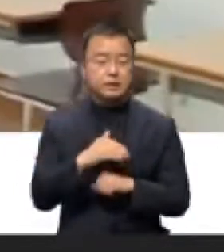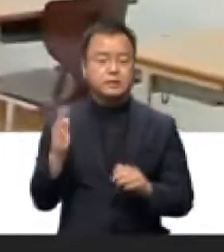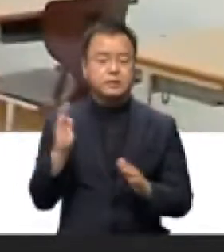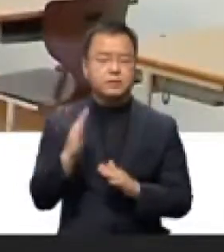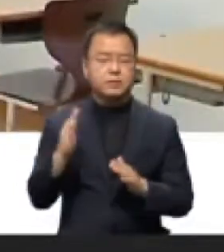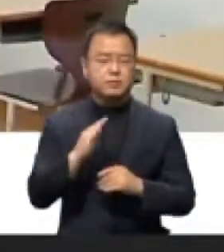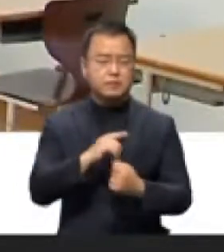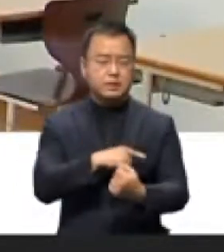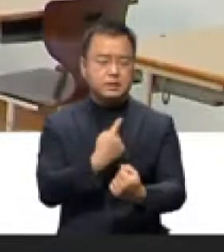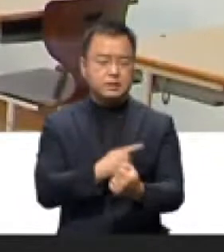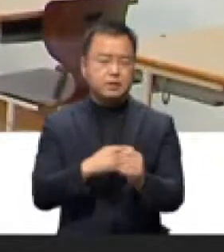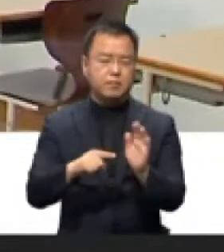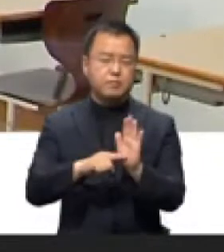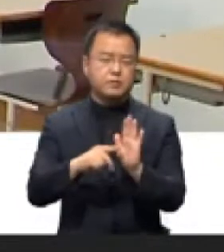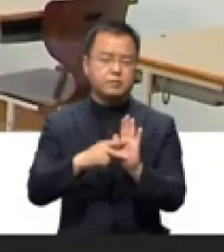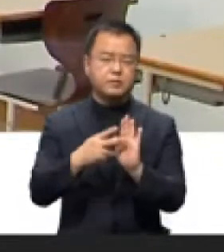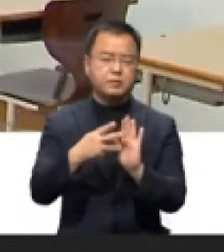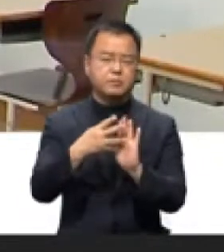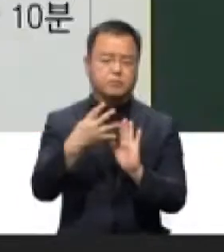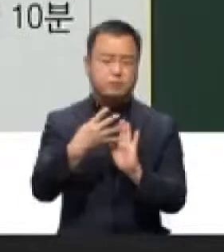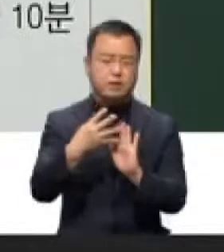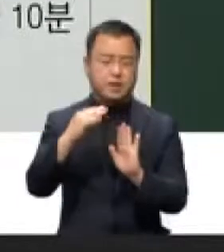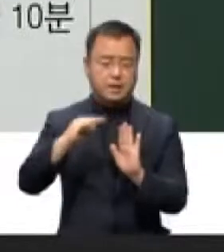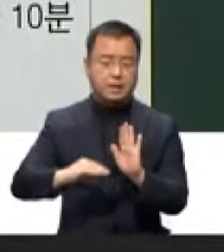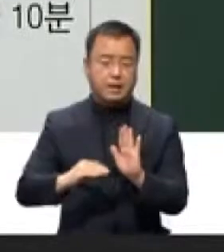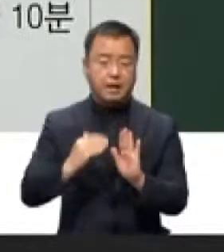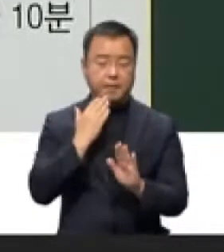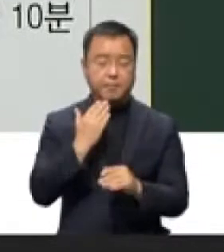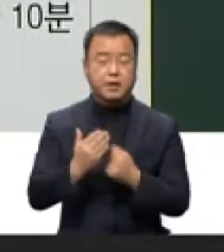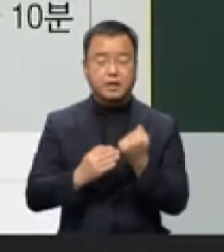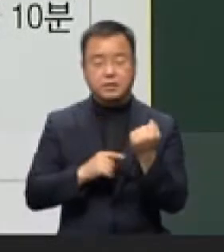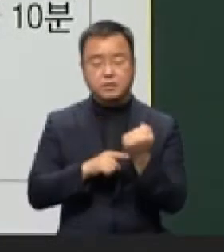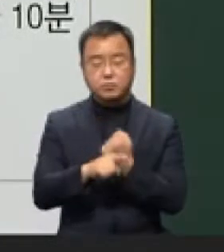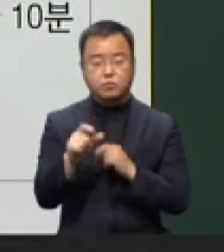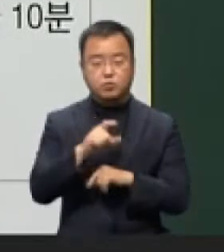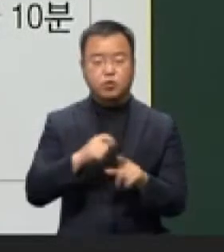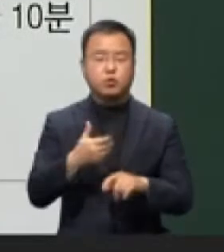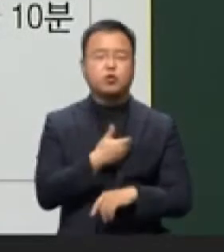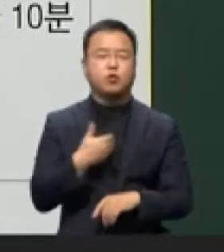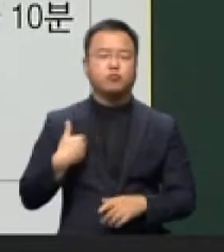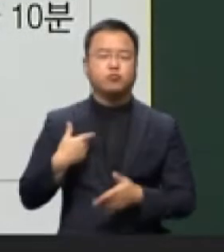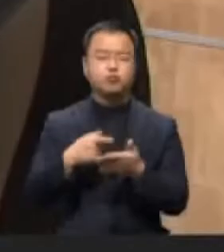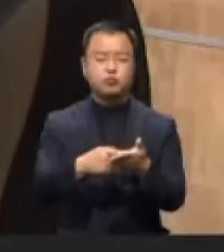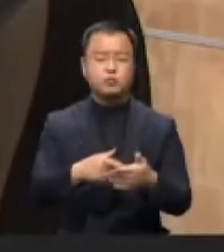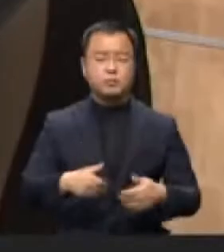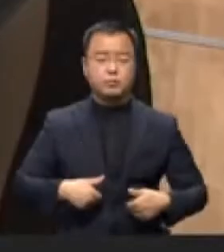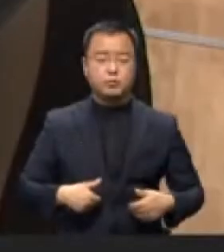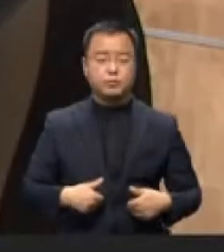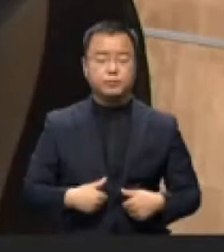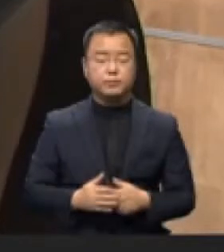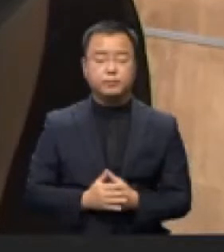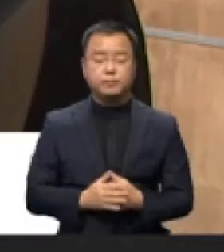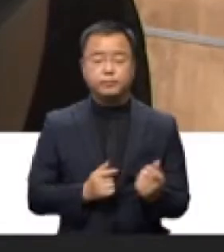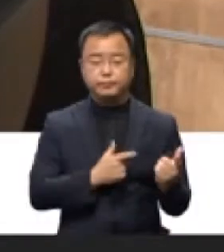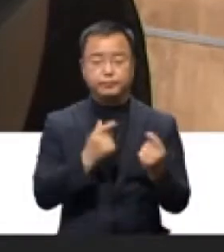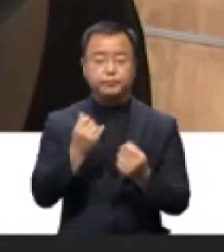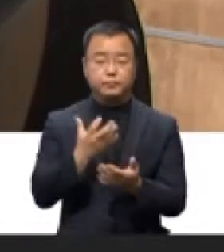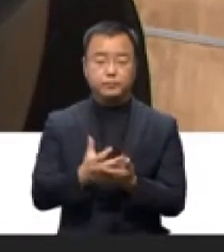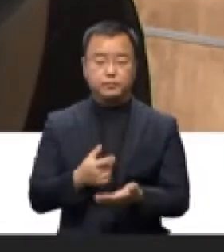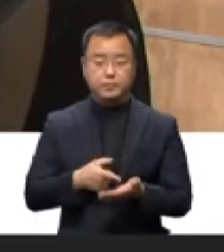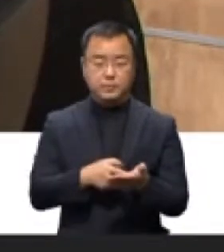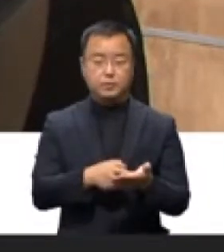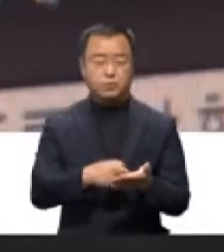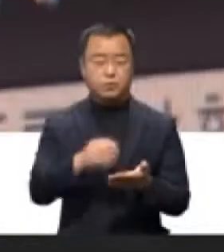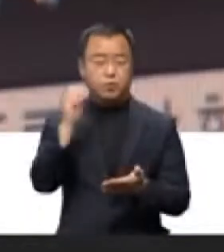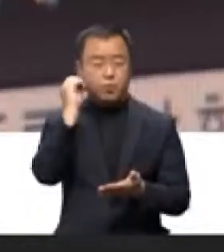최저학력기준은 1 2 젊 정도 여유를 두고 계획을 세우는 것이 좋습니다 수시 원서 는 공통 원서접수 시 스템을